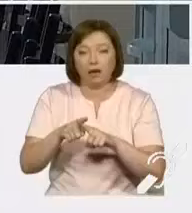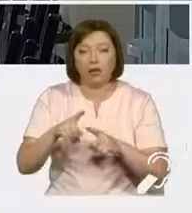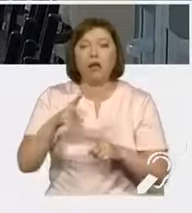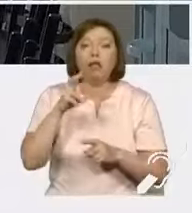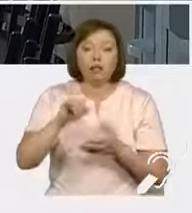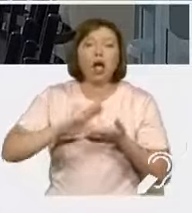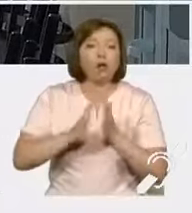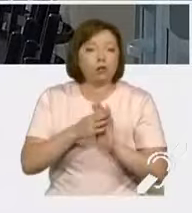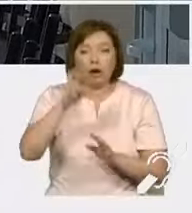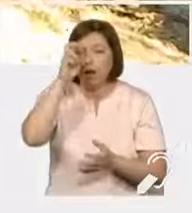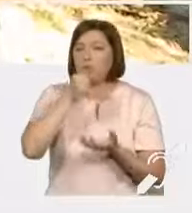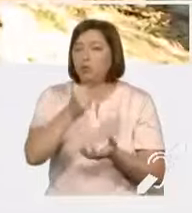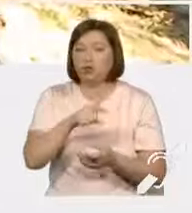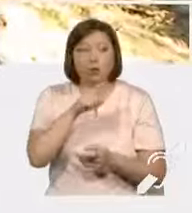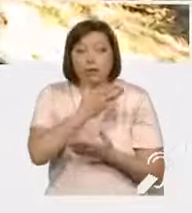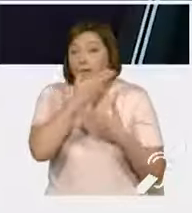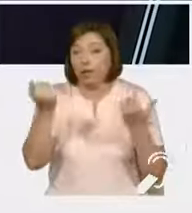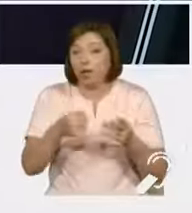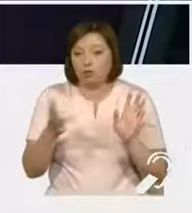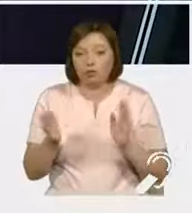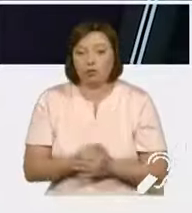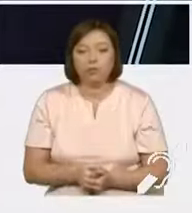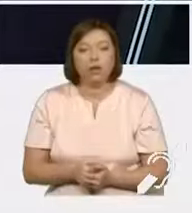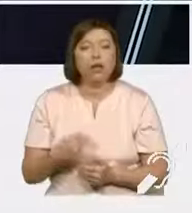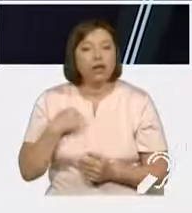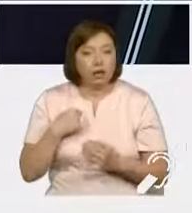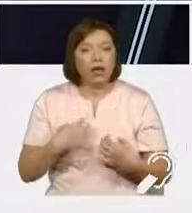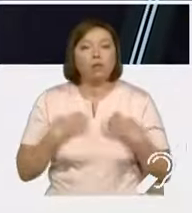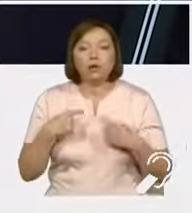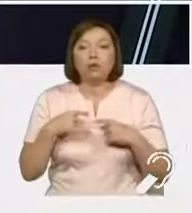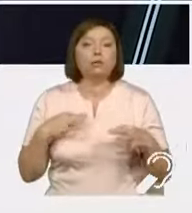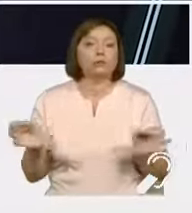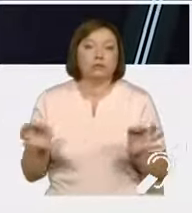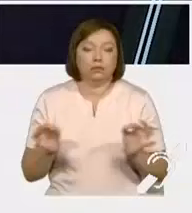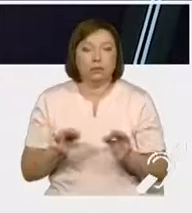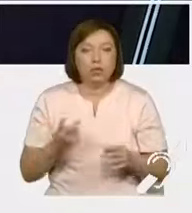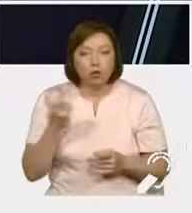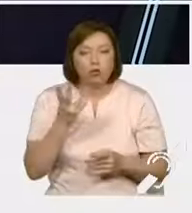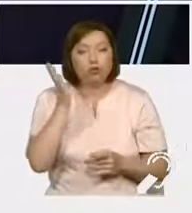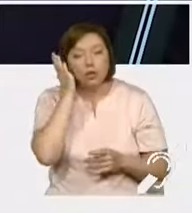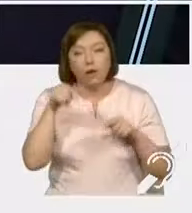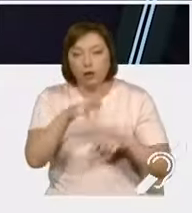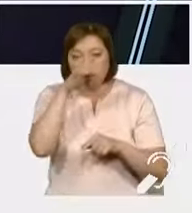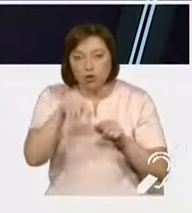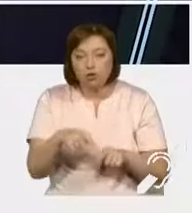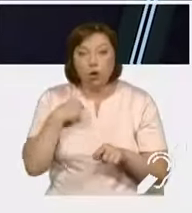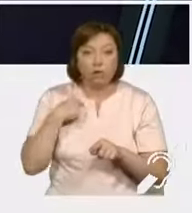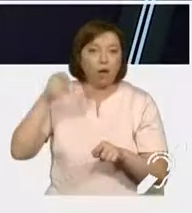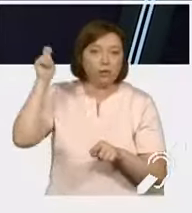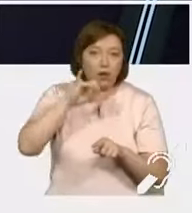contract, la buget nici nu este și după cât știu. Mi-e strașnic cât mă tremur. Înseamnă că noi trebuie să dormim în Chișinău, venim adică